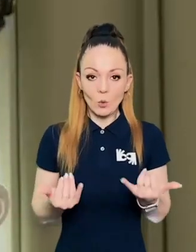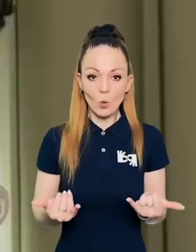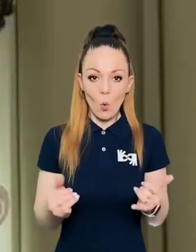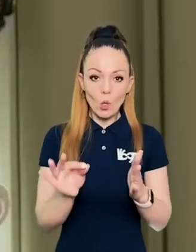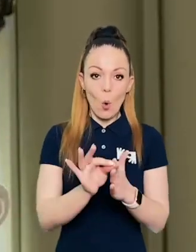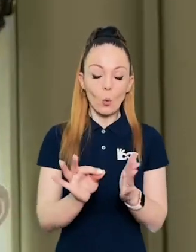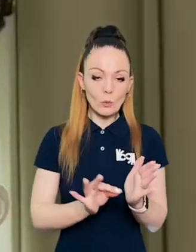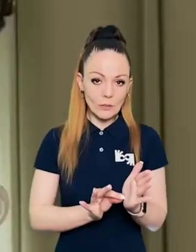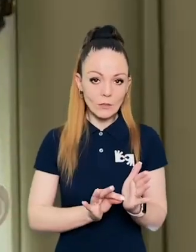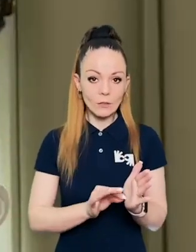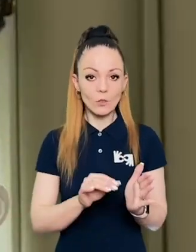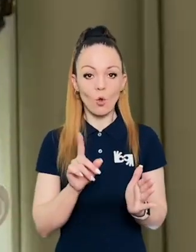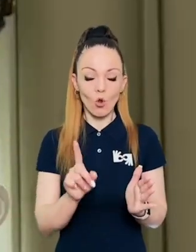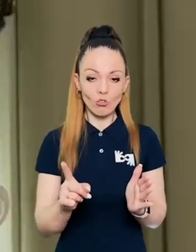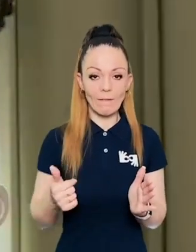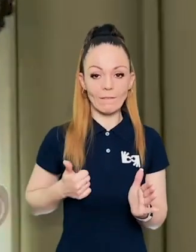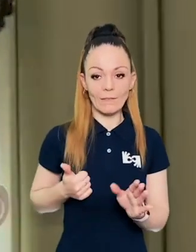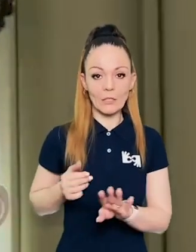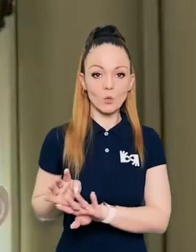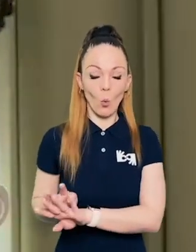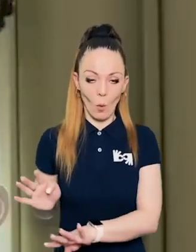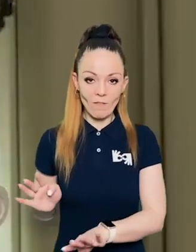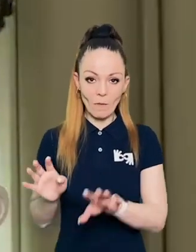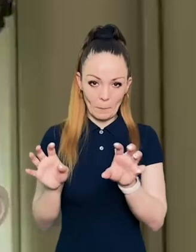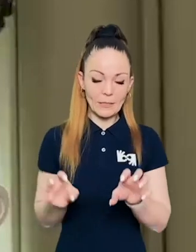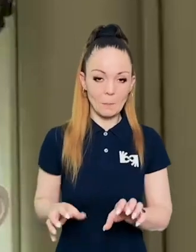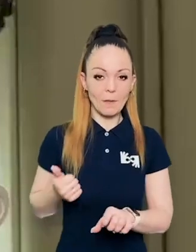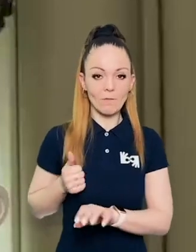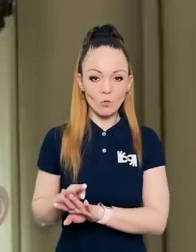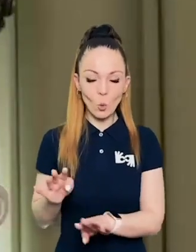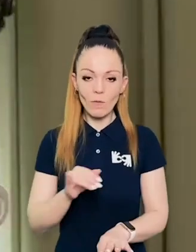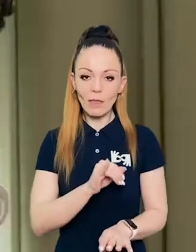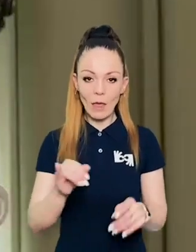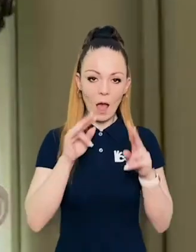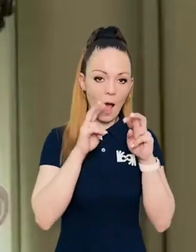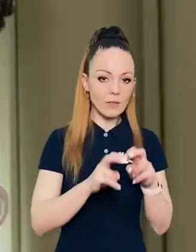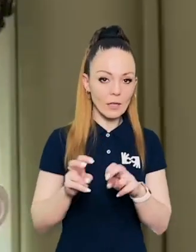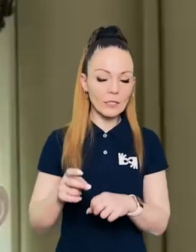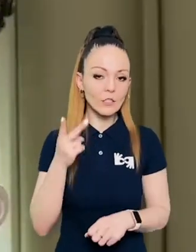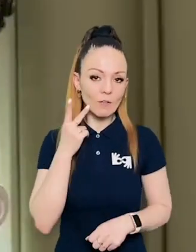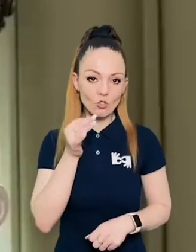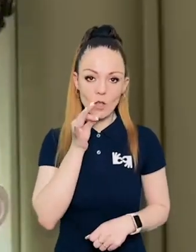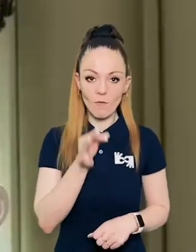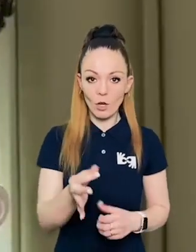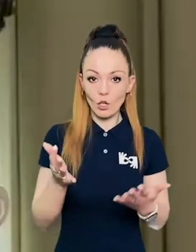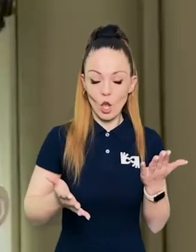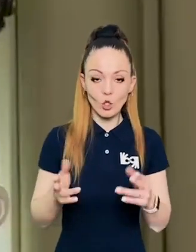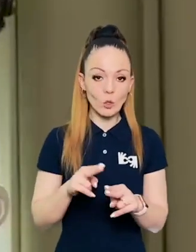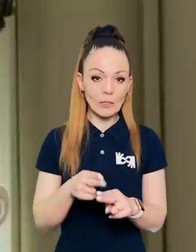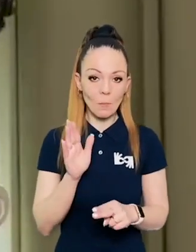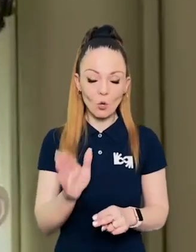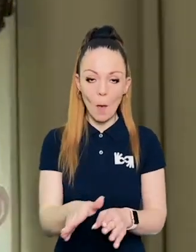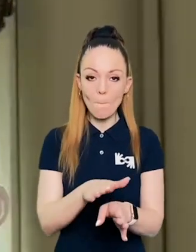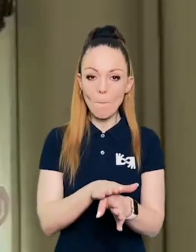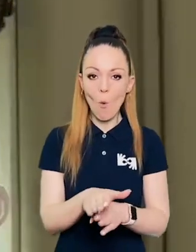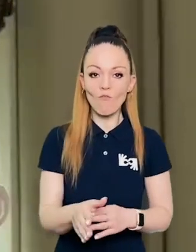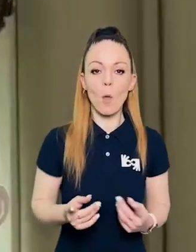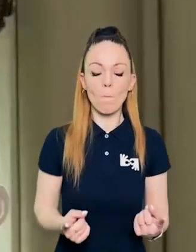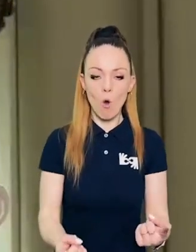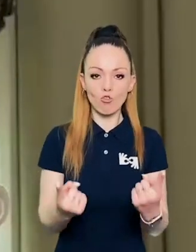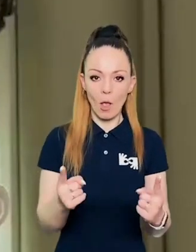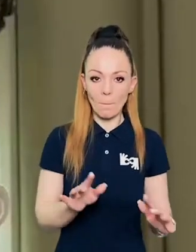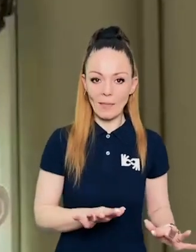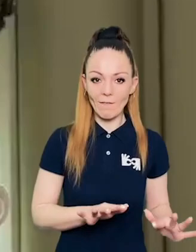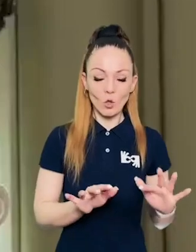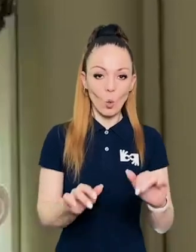це складно сьогодні оцінити, хоча військові, в принципі, військові і аналітики завжди говорили, якщо це